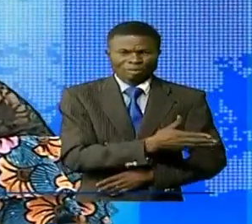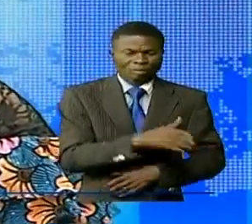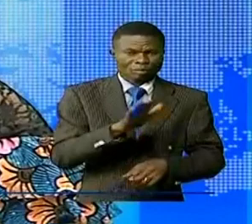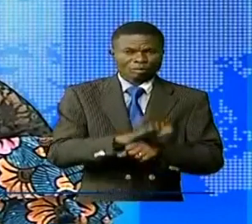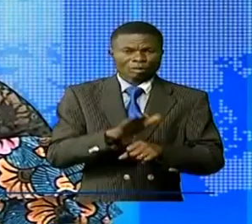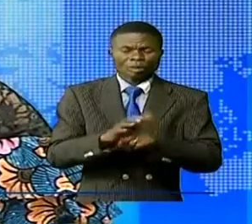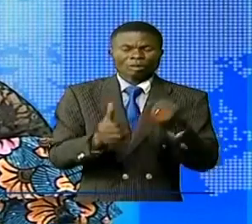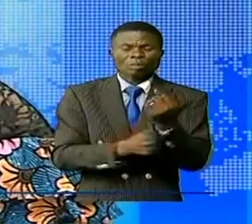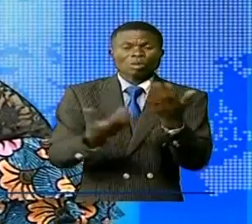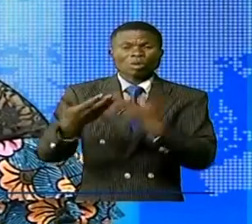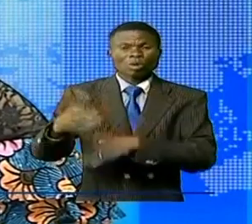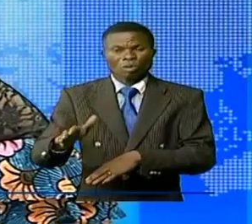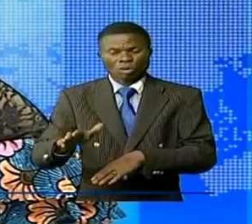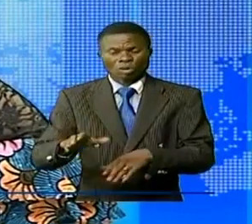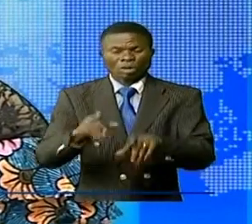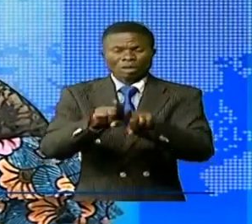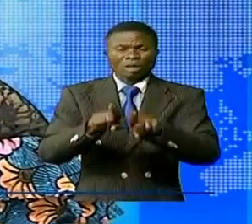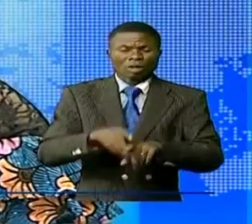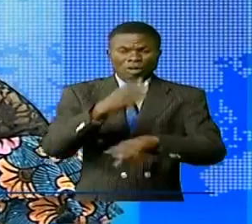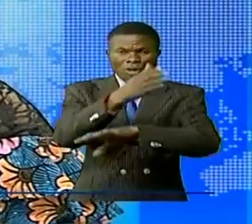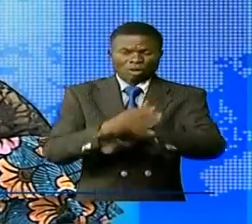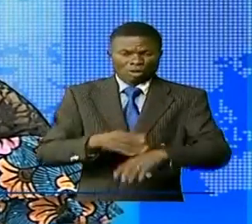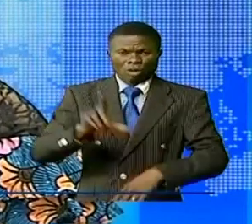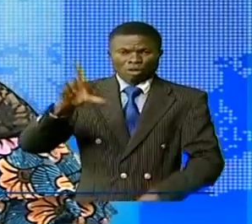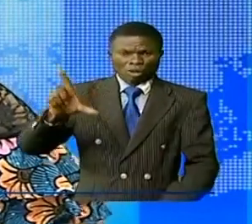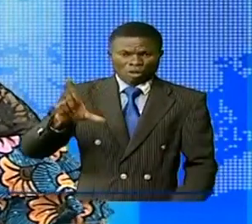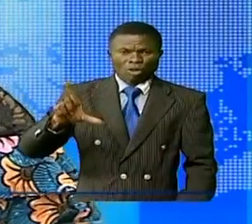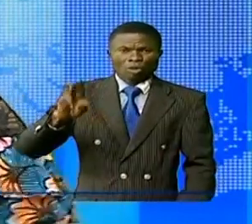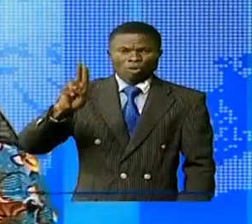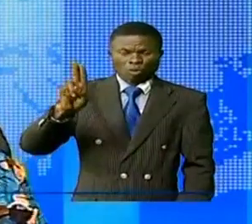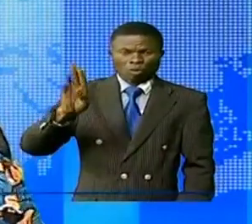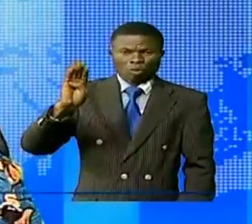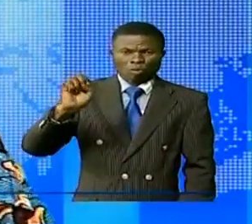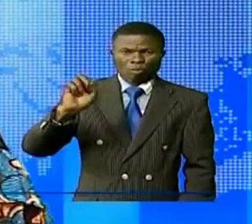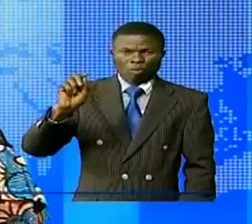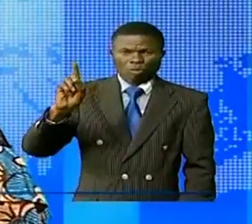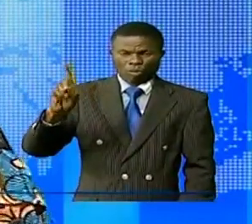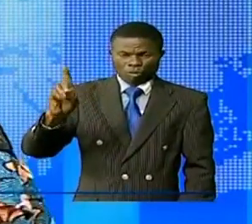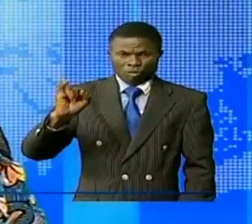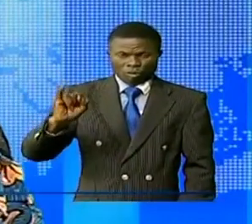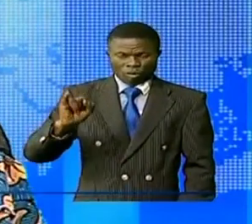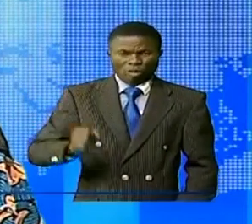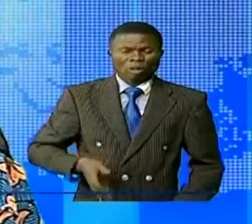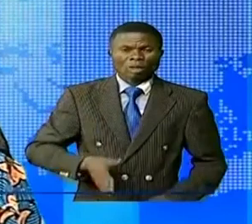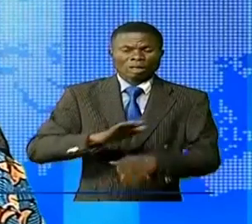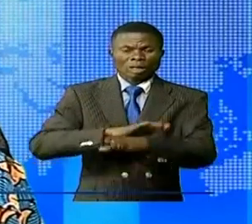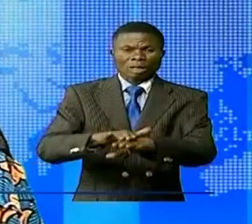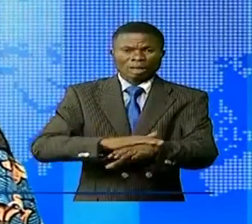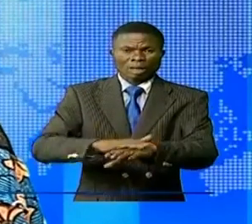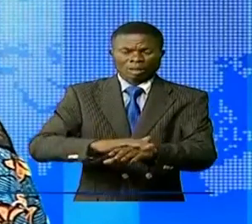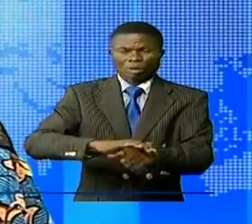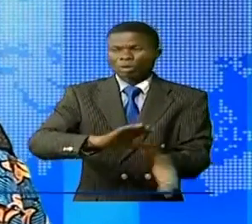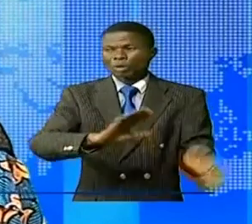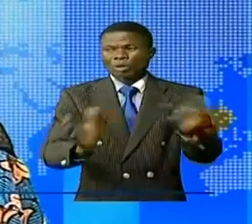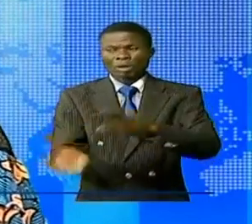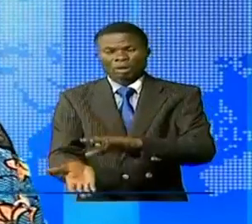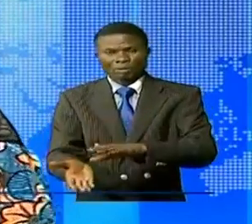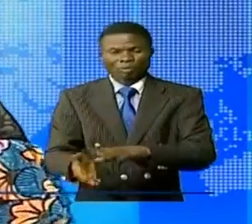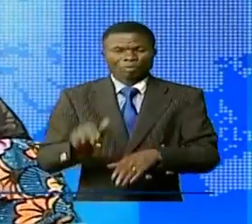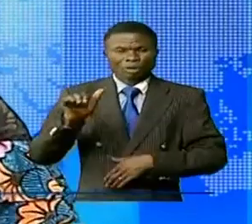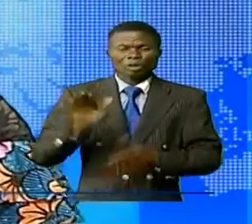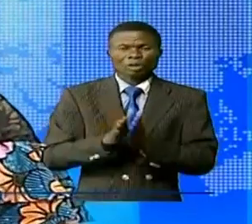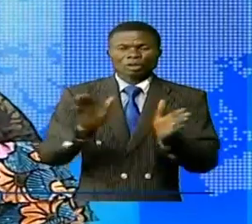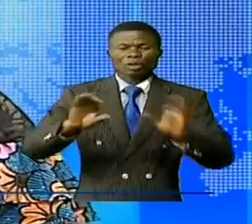et blessés à Louboudi dans la province du Lualaba, drame causé par le déraillement du train. Le directeur général de la